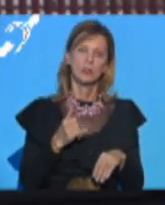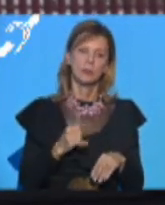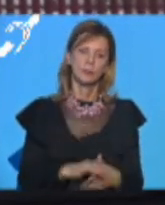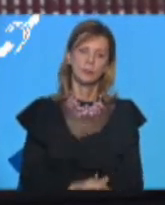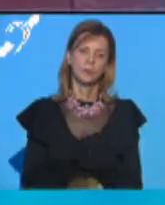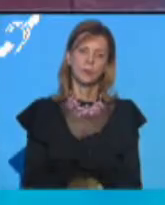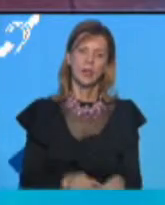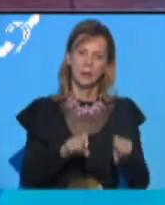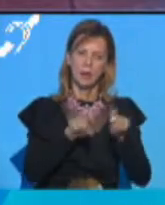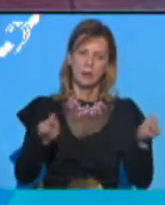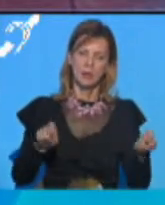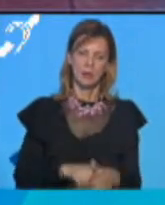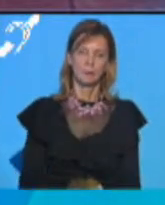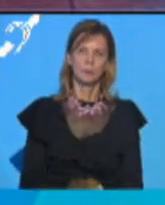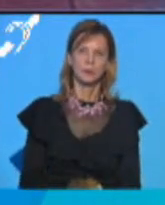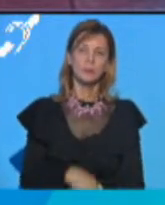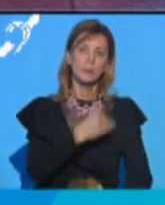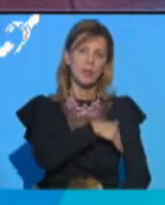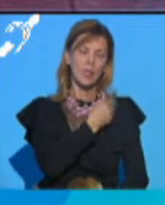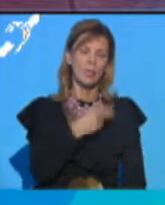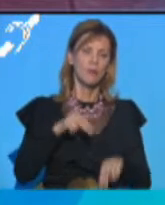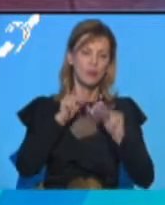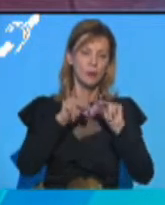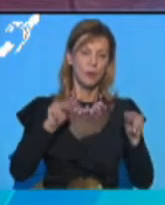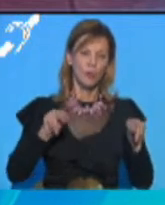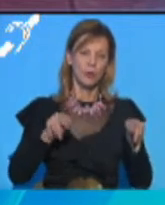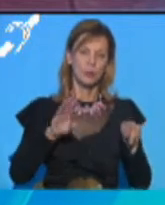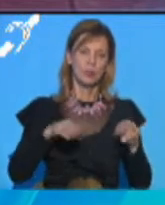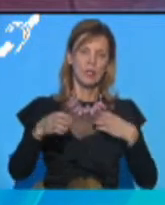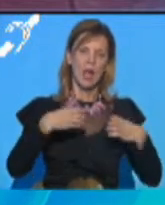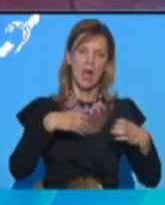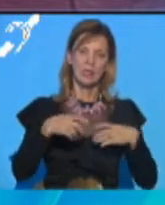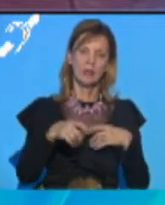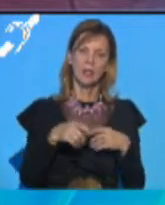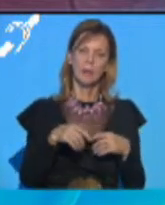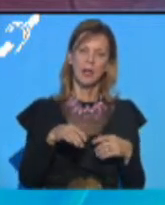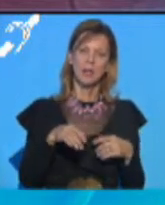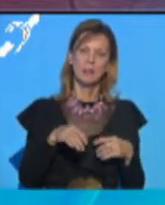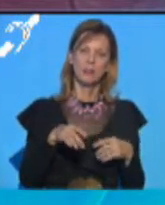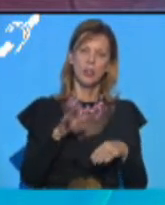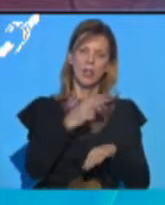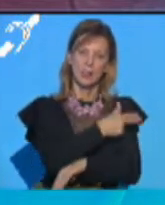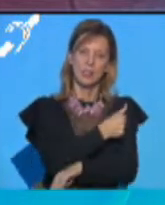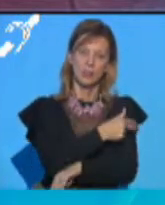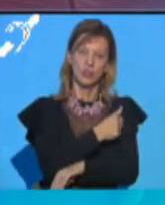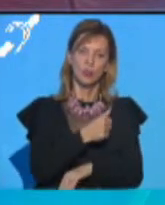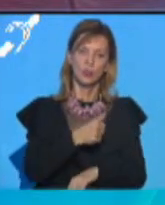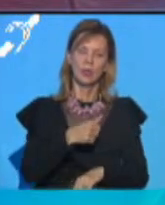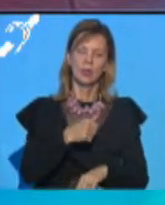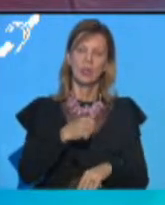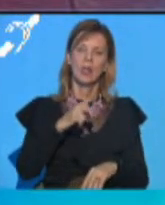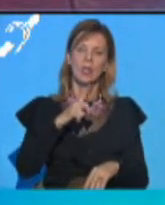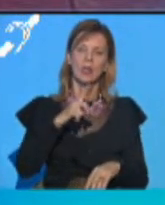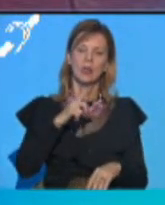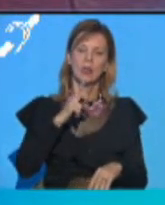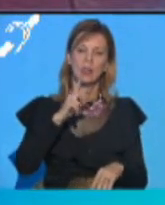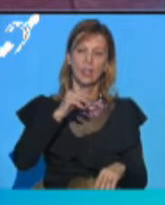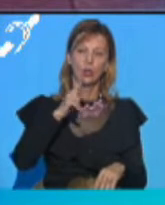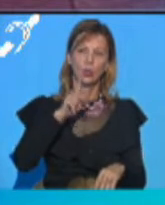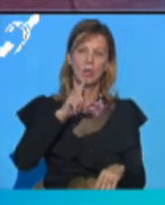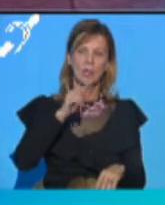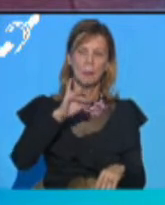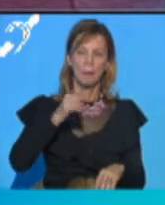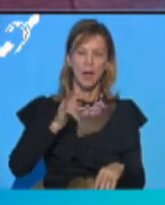uzate. Elevii și profesorii secțiilor de arte plastice și arhitectură ale Liceului de Arte Dinului Patu din Pitești